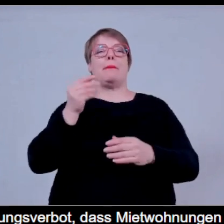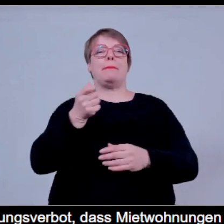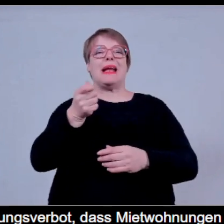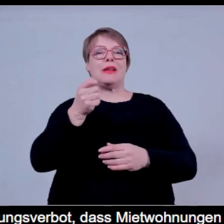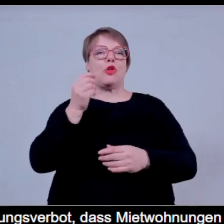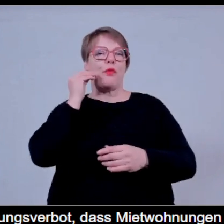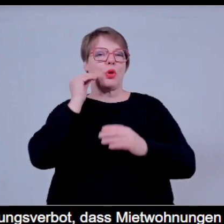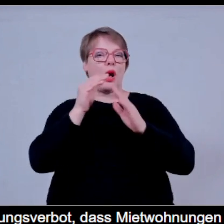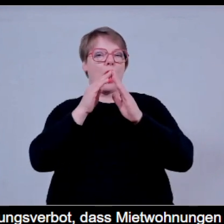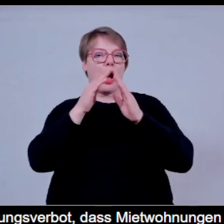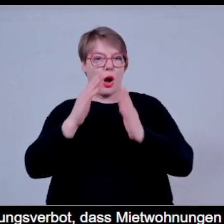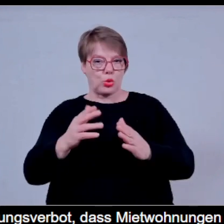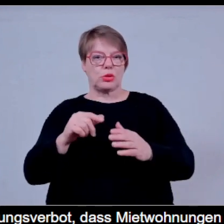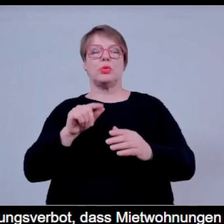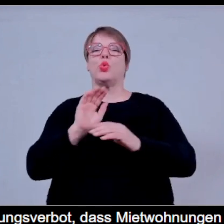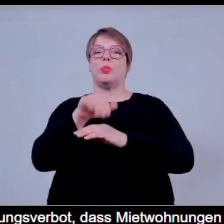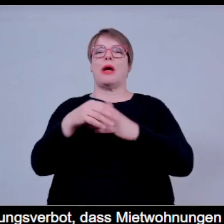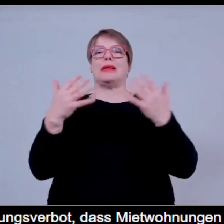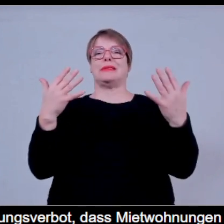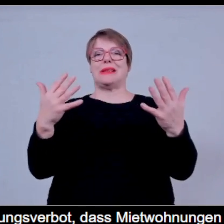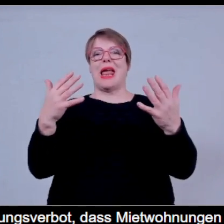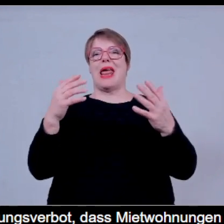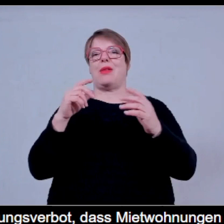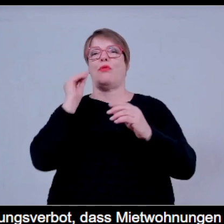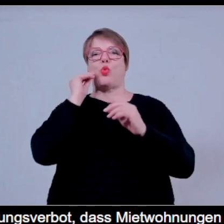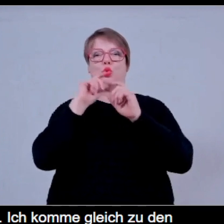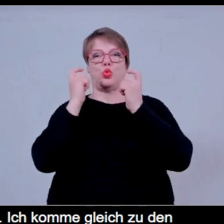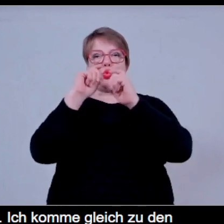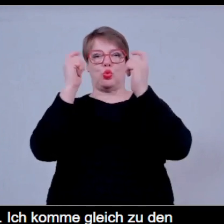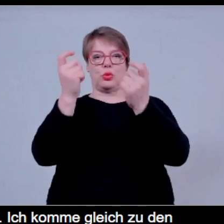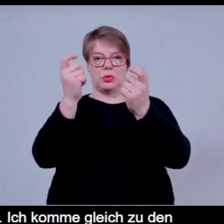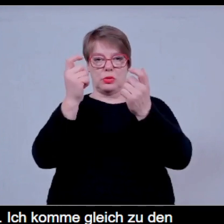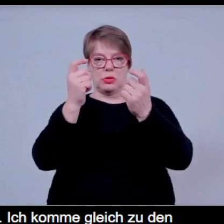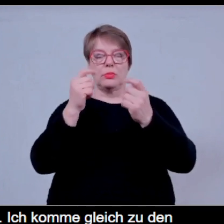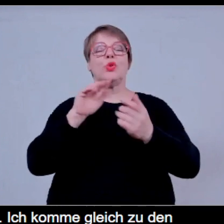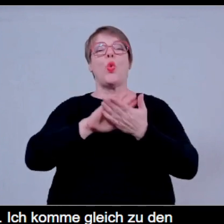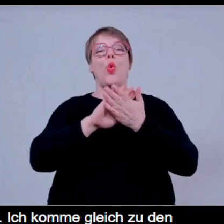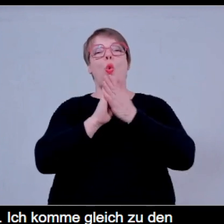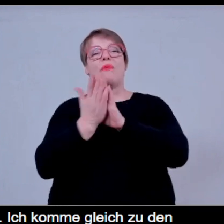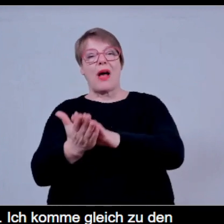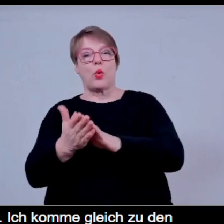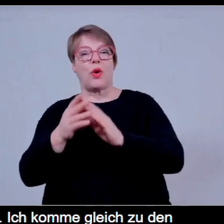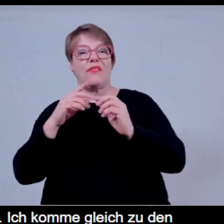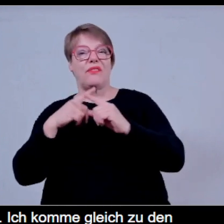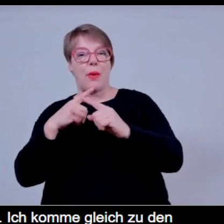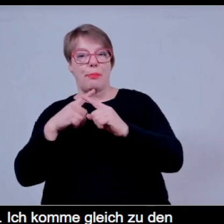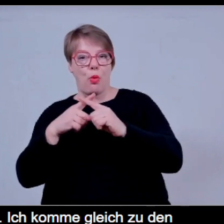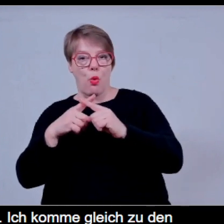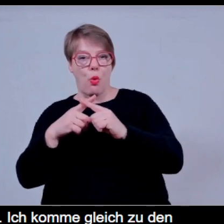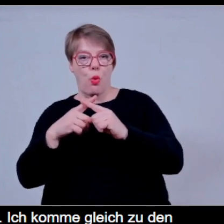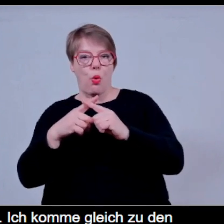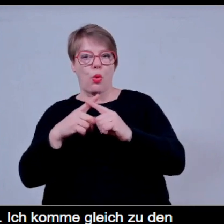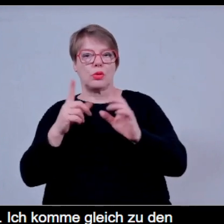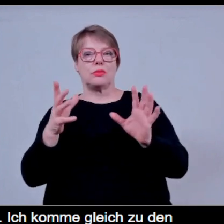Also wenn sich jemand als Altersvorsorge so ein Mietshaus entsprechend gebaut hat und dann hinterher mit einem Erbfall